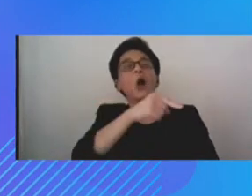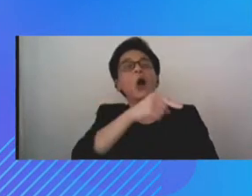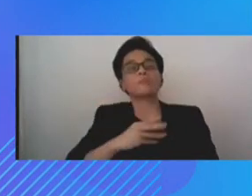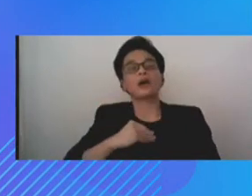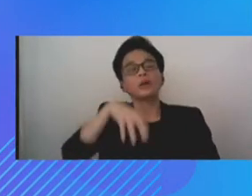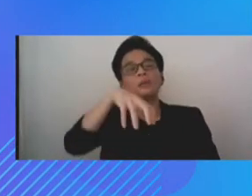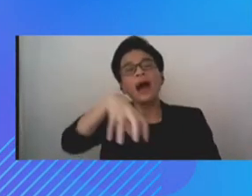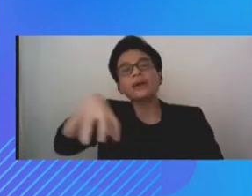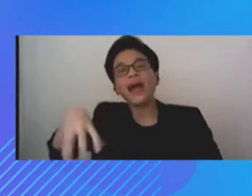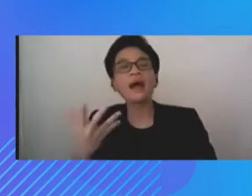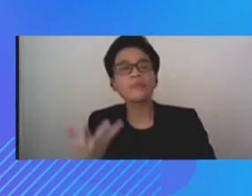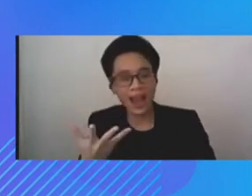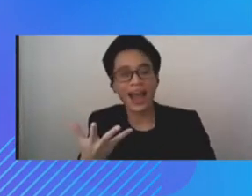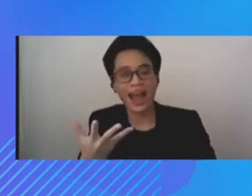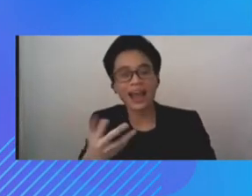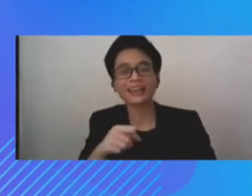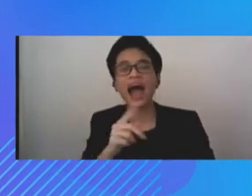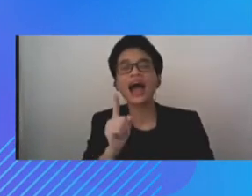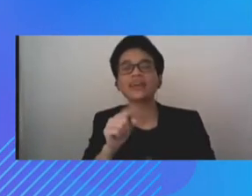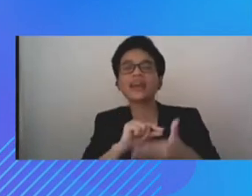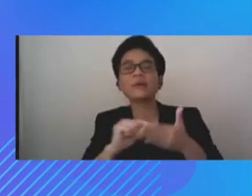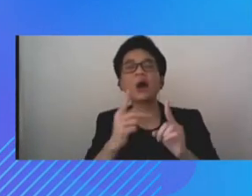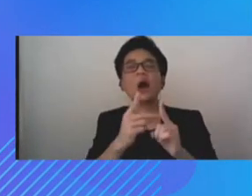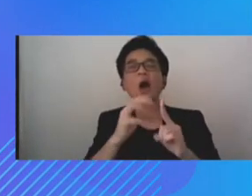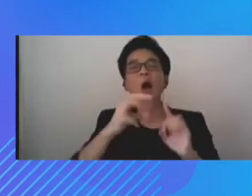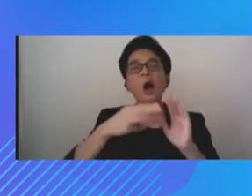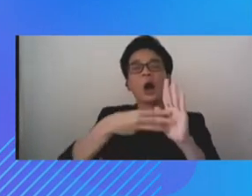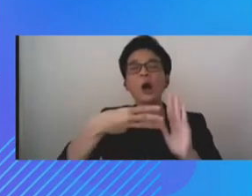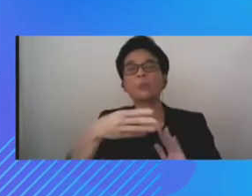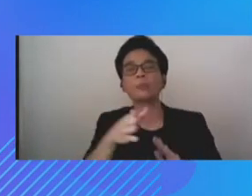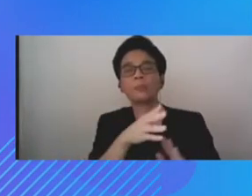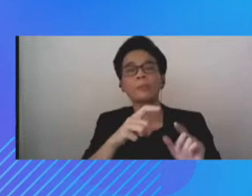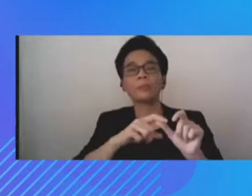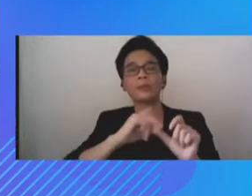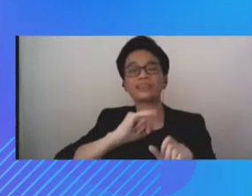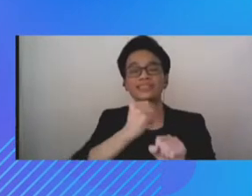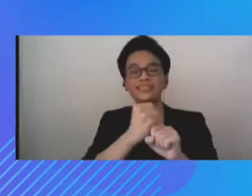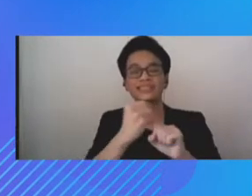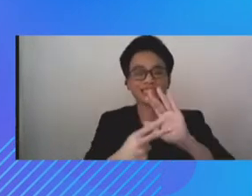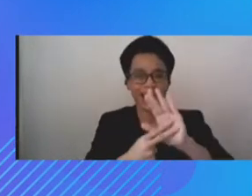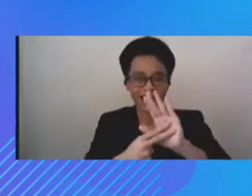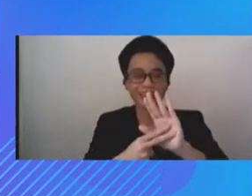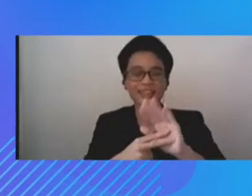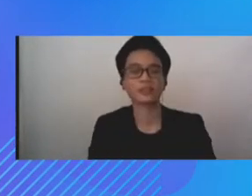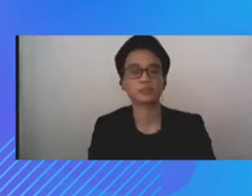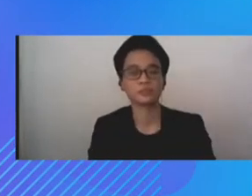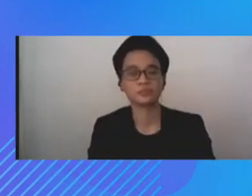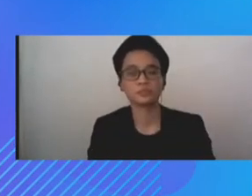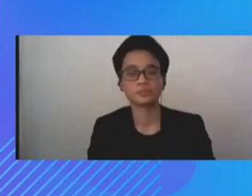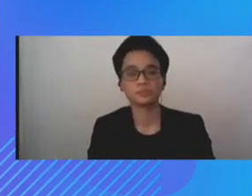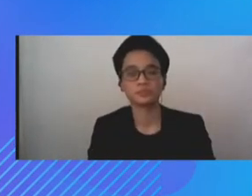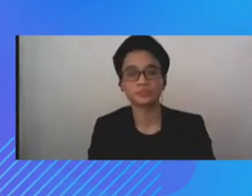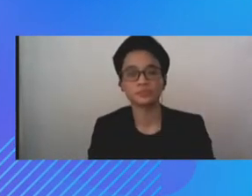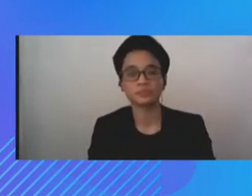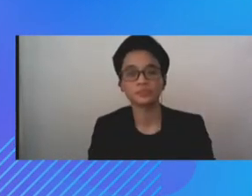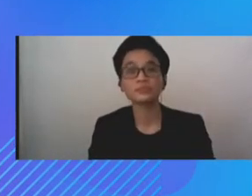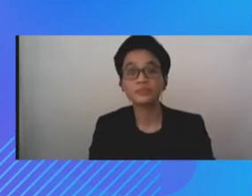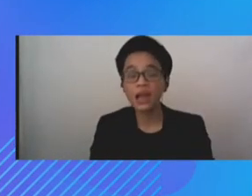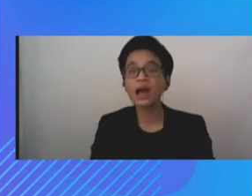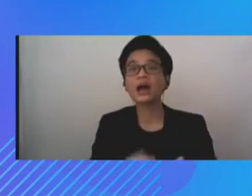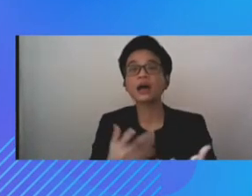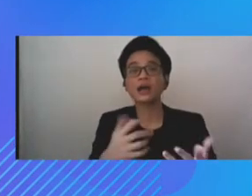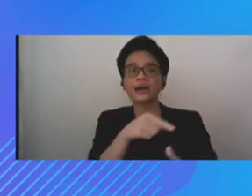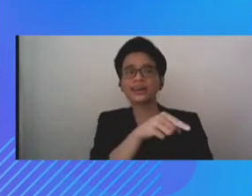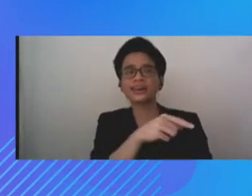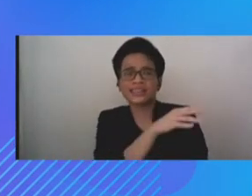Jadi akhirnya kita jadikan home sign di rumah gitu. Benar. Dan untuk anak-anak yang lain, alhamdulillah tuh ya itu tadi, mungkin karena saya lihat tuh